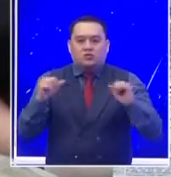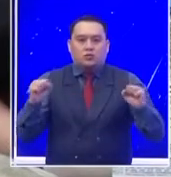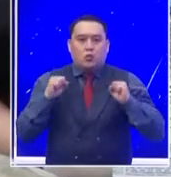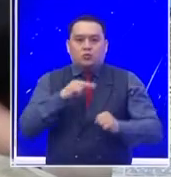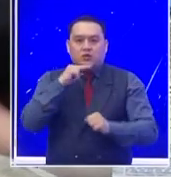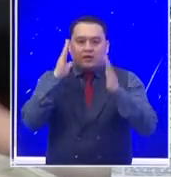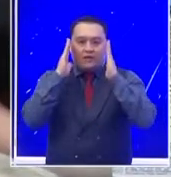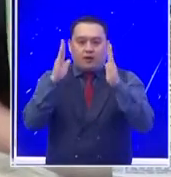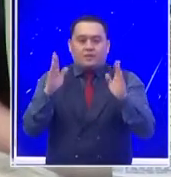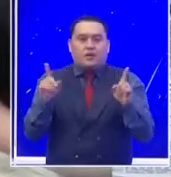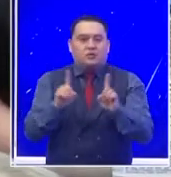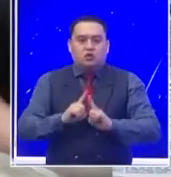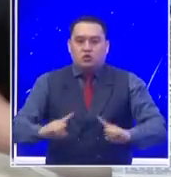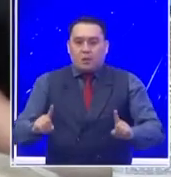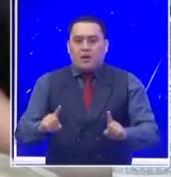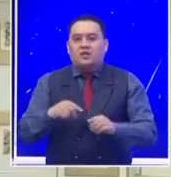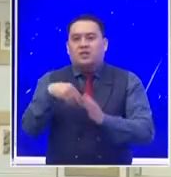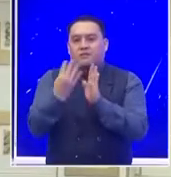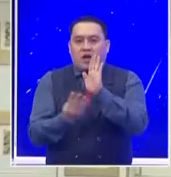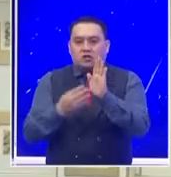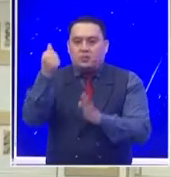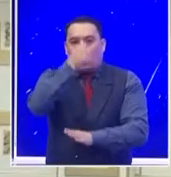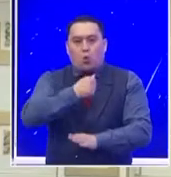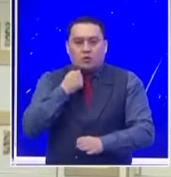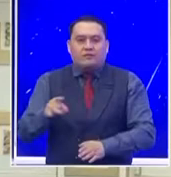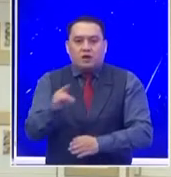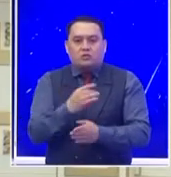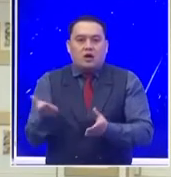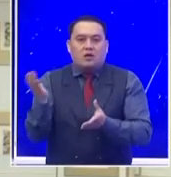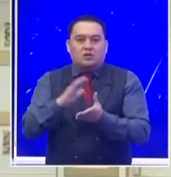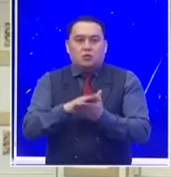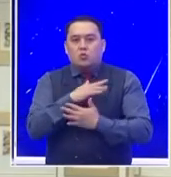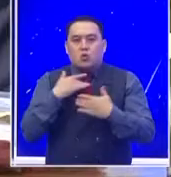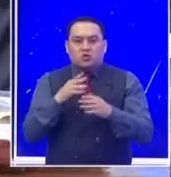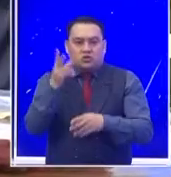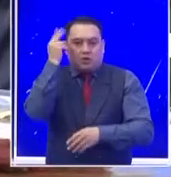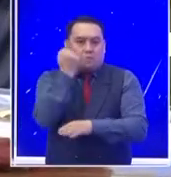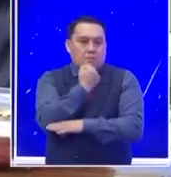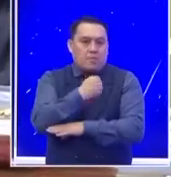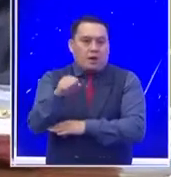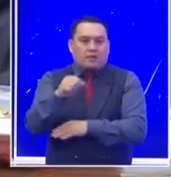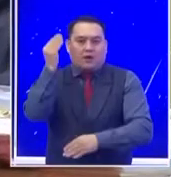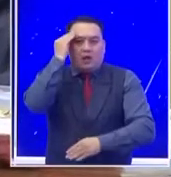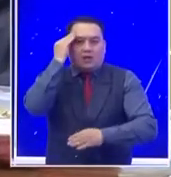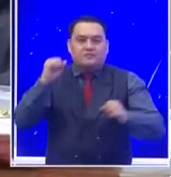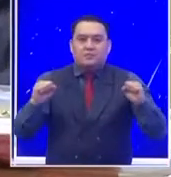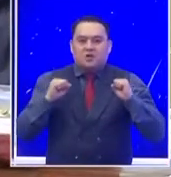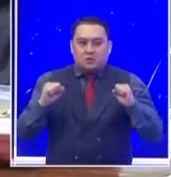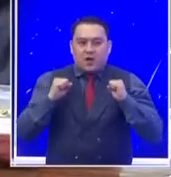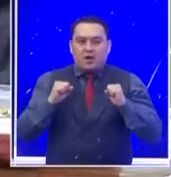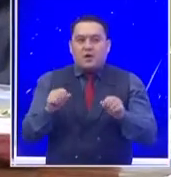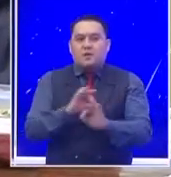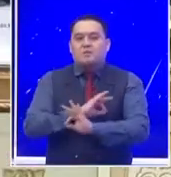уделяется колоссальное внимание 2019 год в регионе ознаменовался многочисленными победами талантливых спортсменов